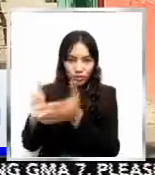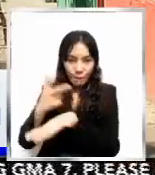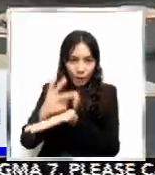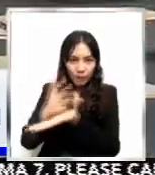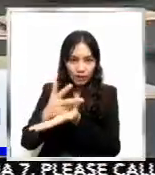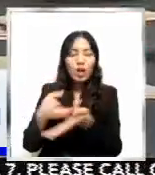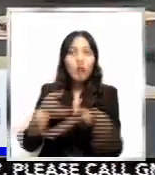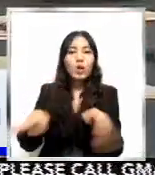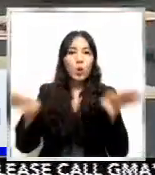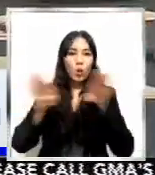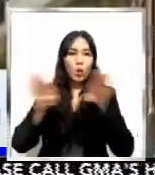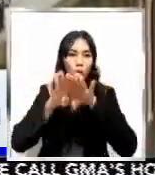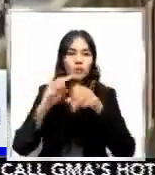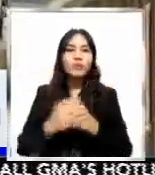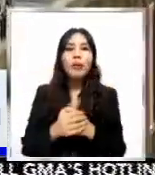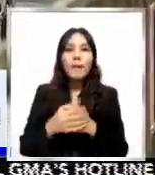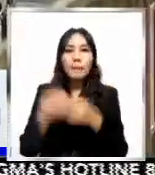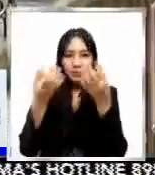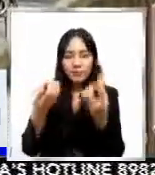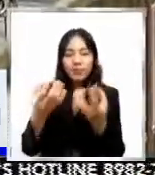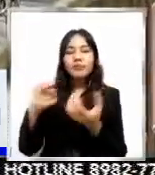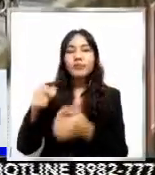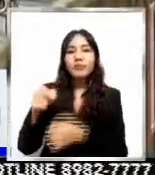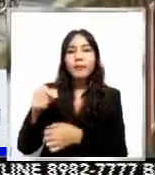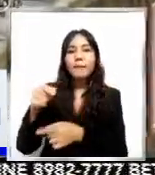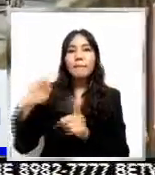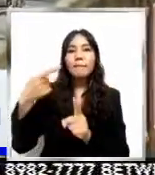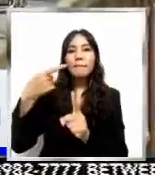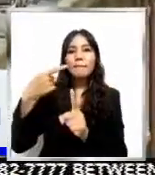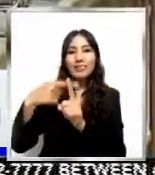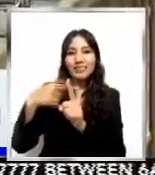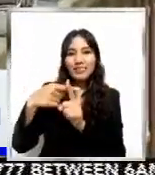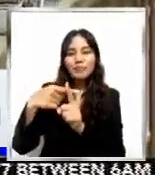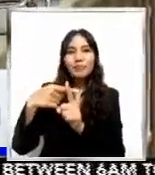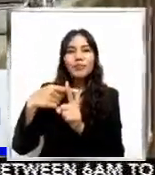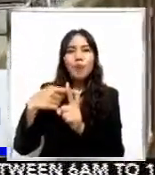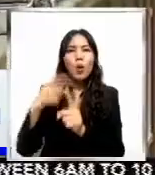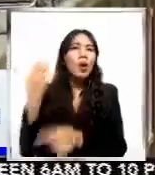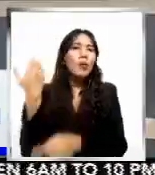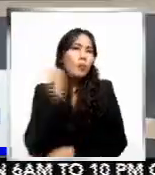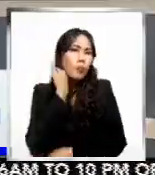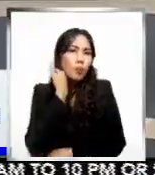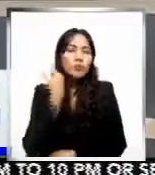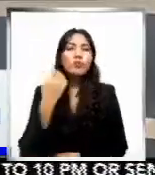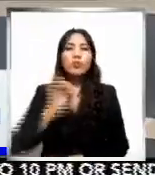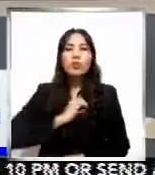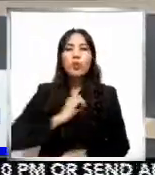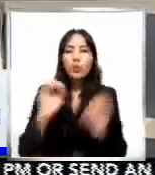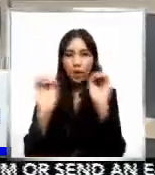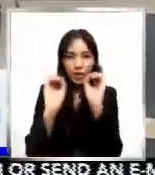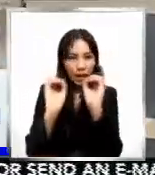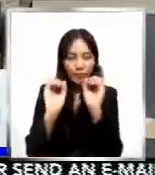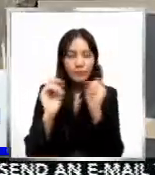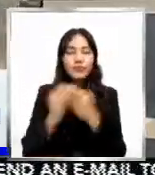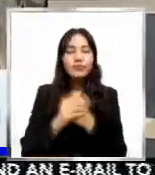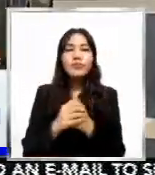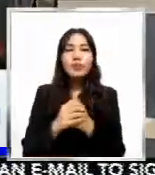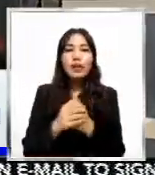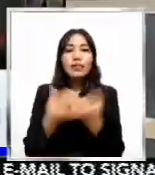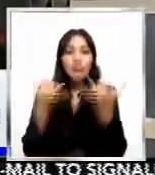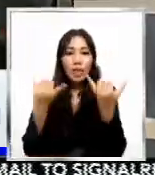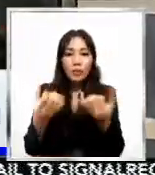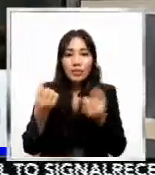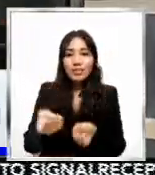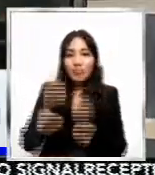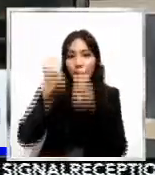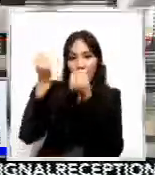Navotas, asymptomatic. Gayunman, nagsumitid na rin sila ng mga sample sa Philippine Genome Center para masuri kung anong variant ang kumakalat